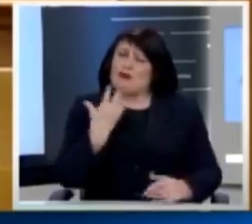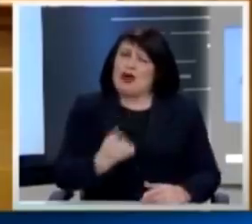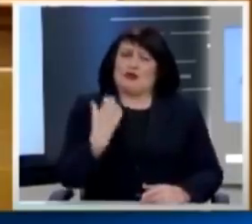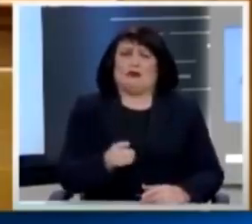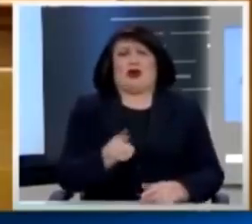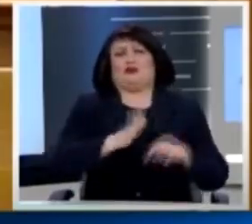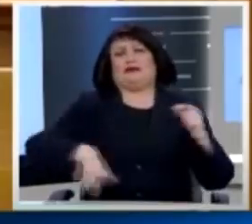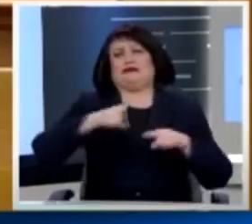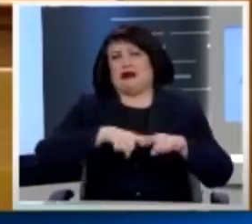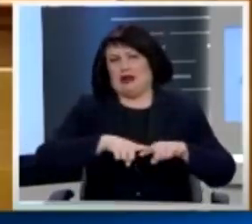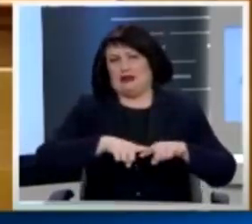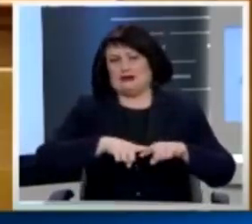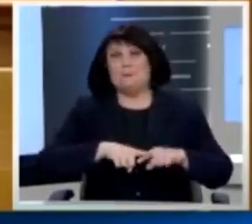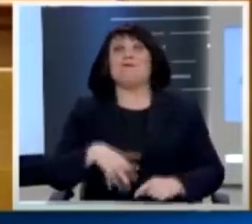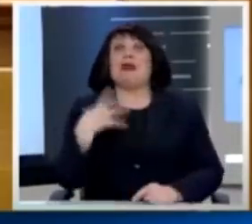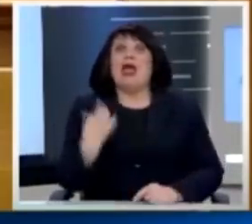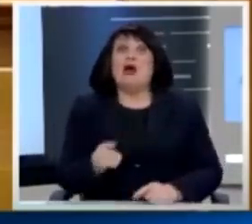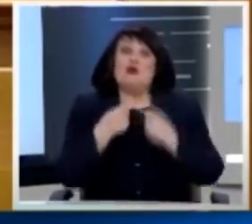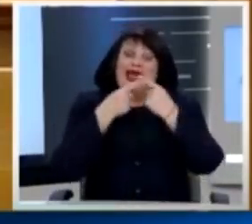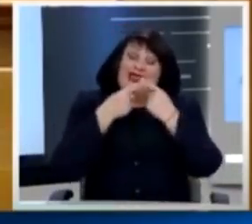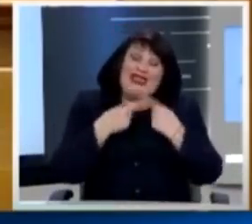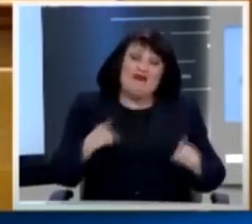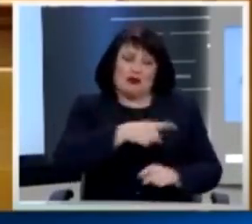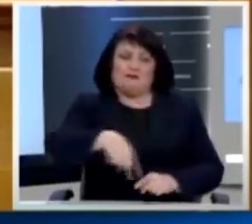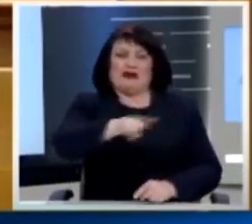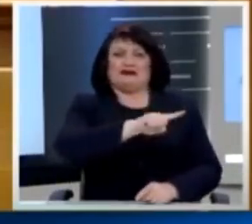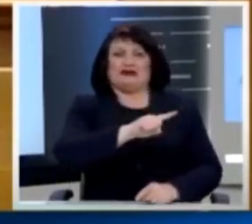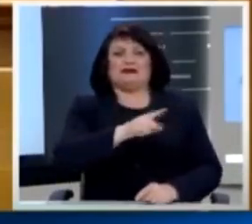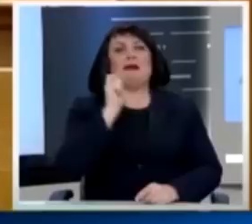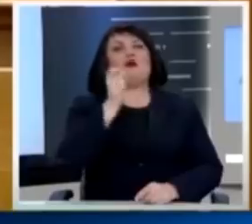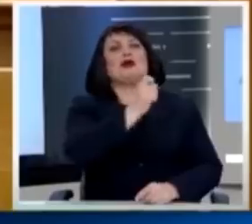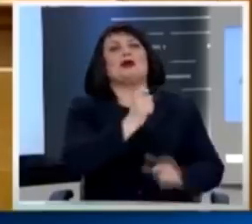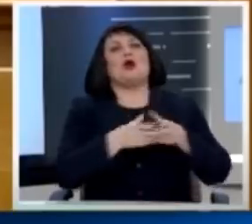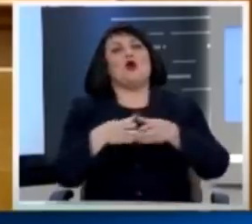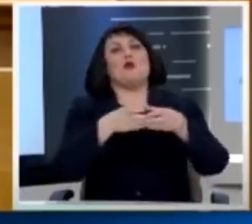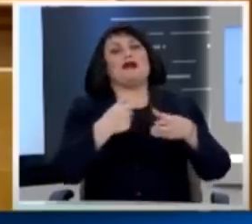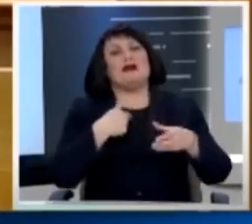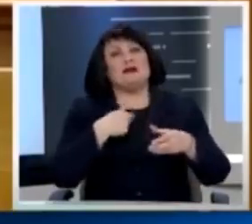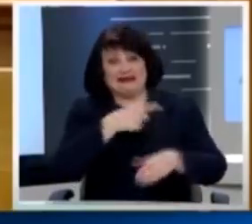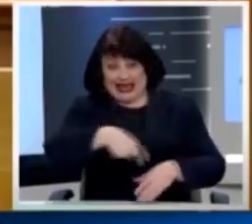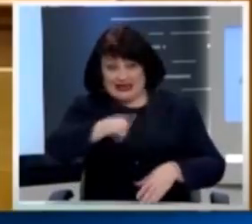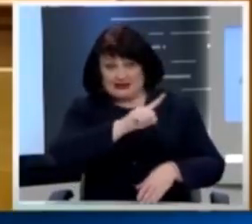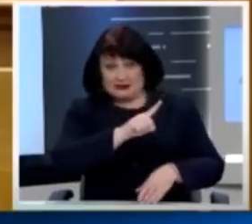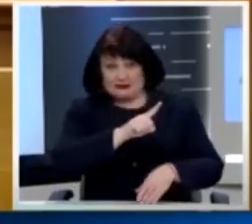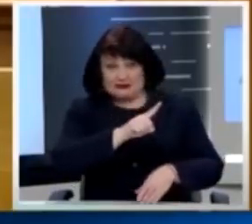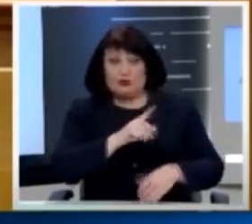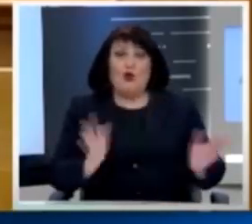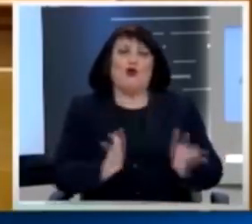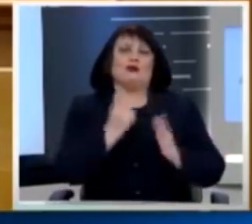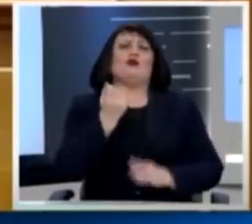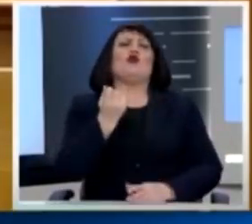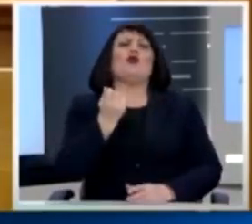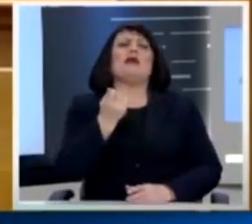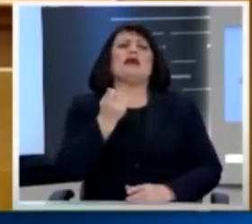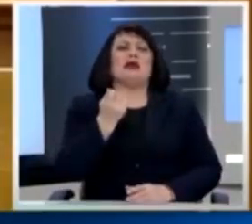αντικειμενικά. Έχουμε μια μεγάλη διαφορά με όλους εσάς, με όλα τα κόμματα. Εσείς υποτάσσετε την όποια